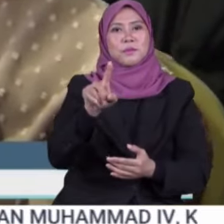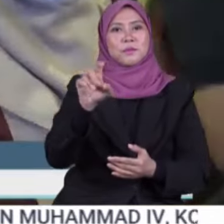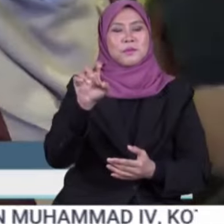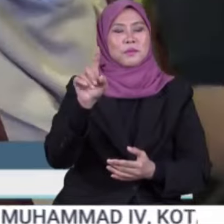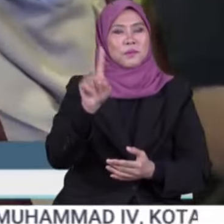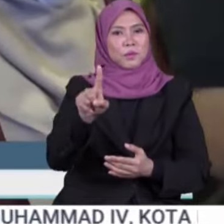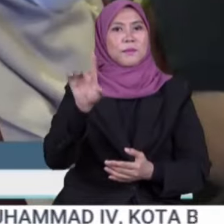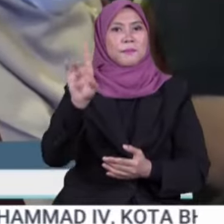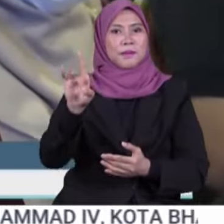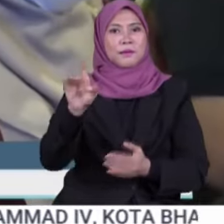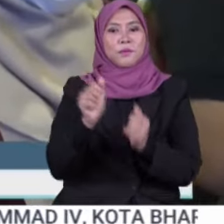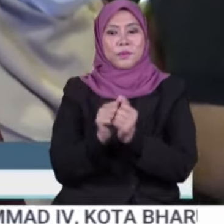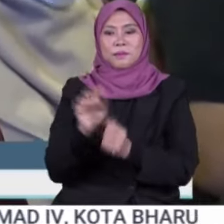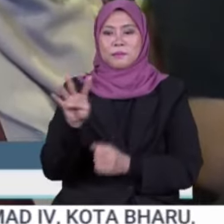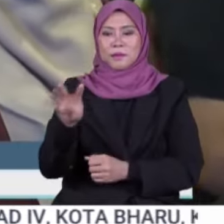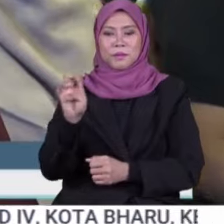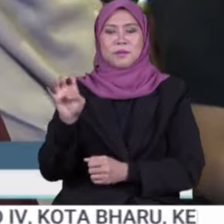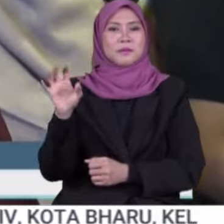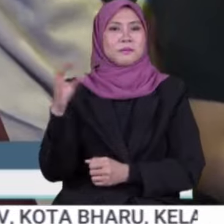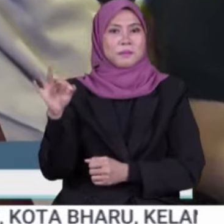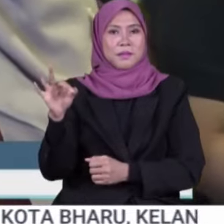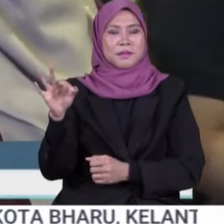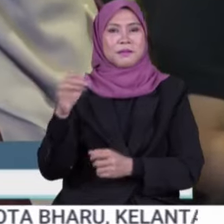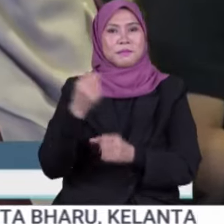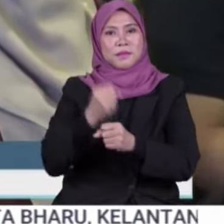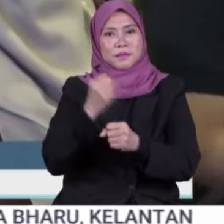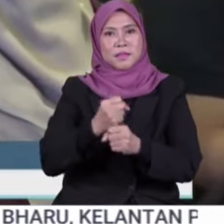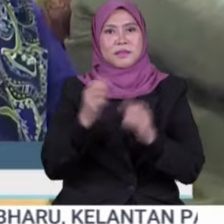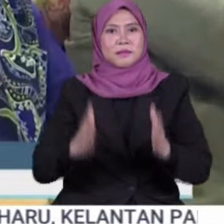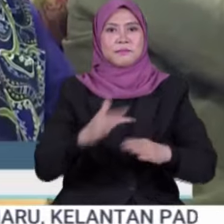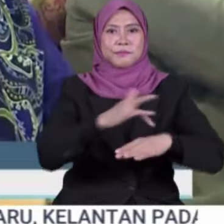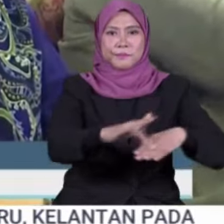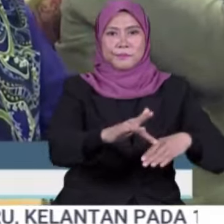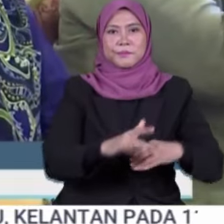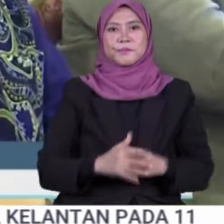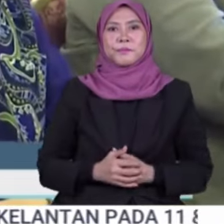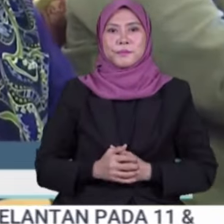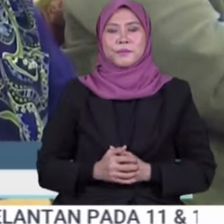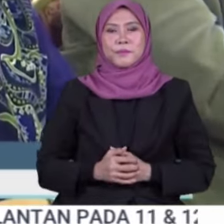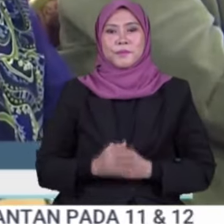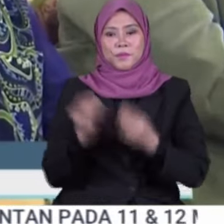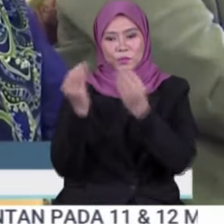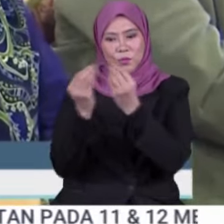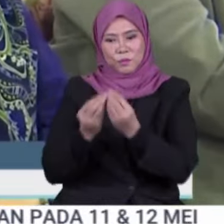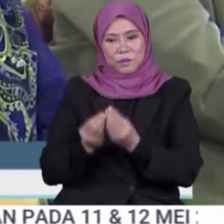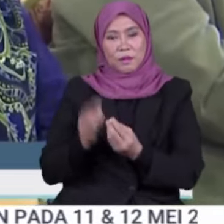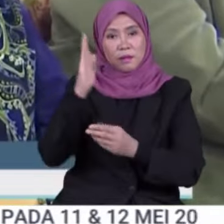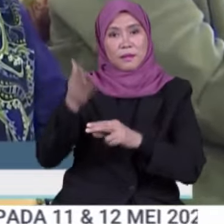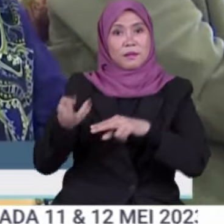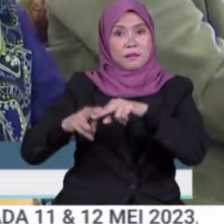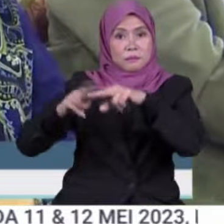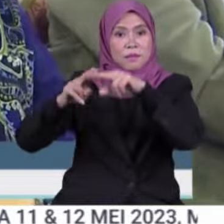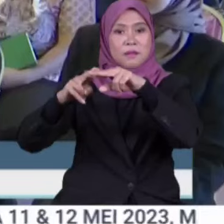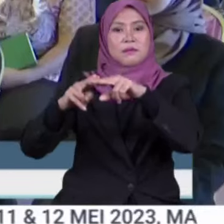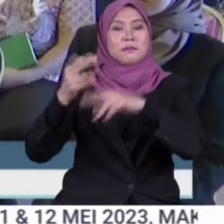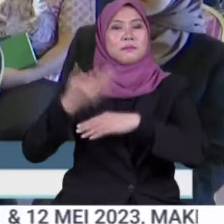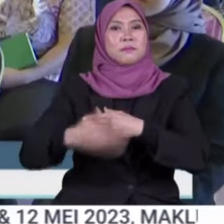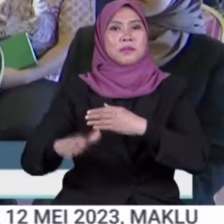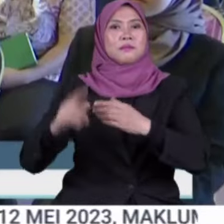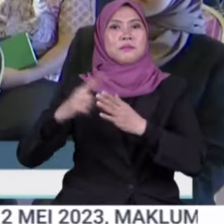28,118 dengan 419 penempatan pekerja. Katanya angka itu dijangka meningkat dengan ketara